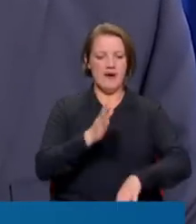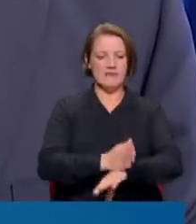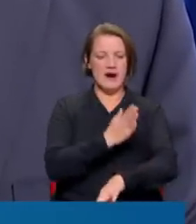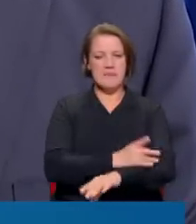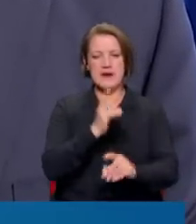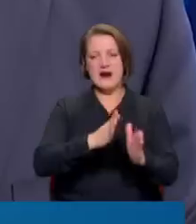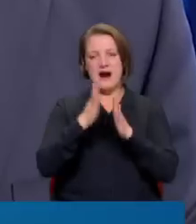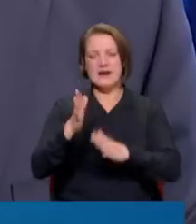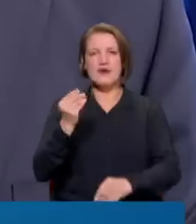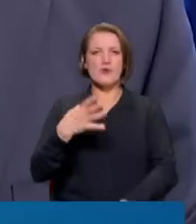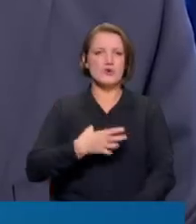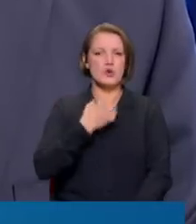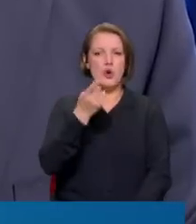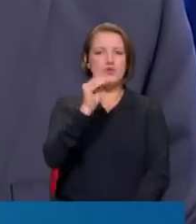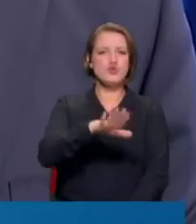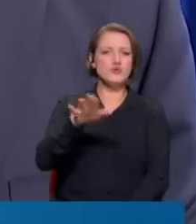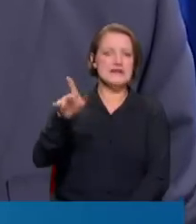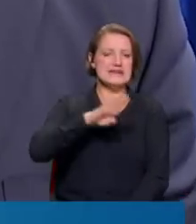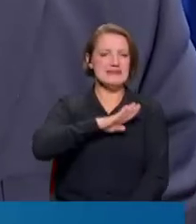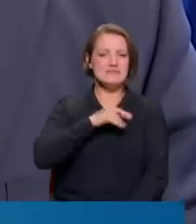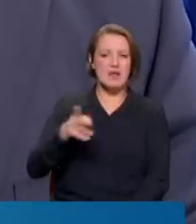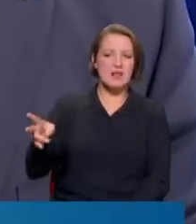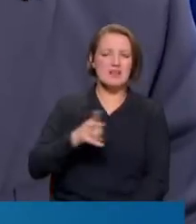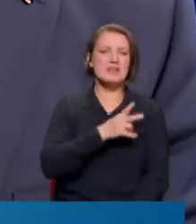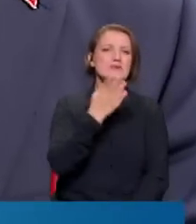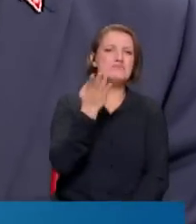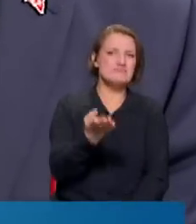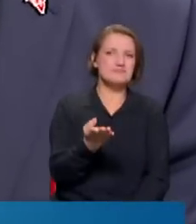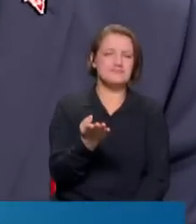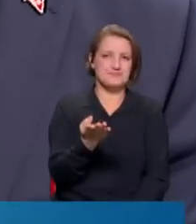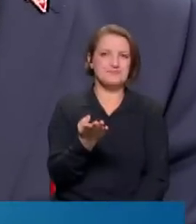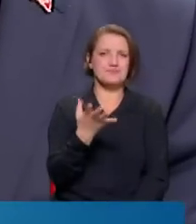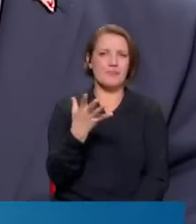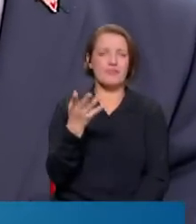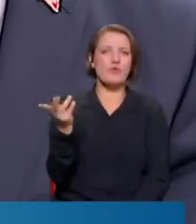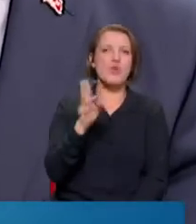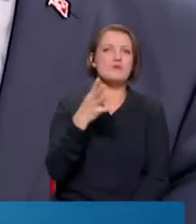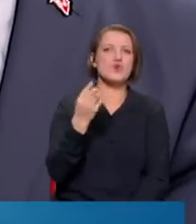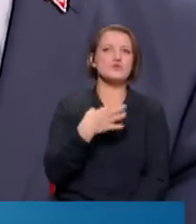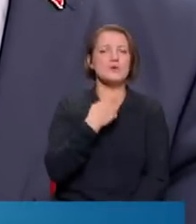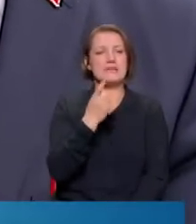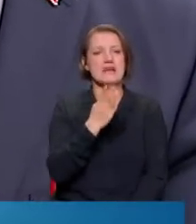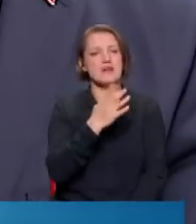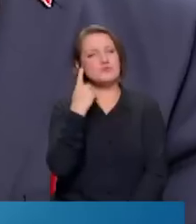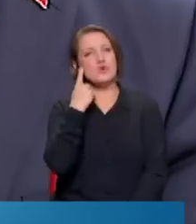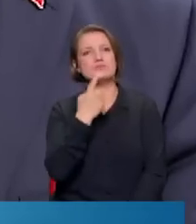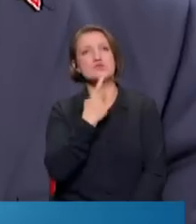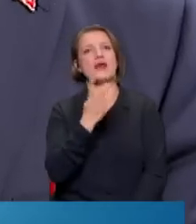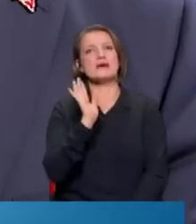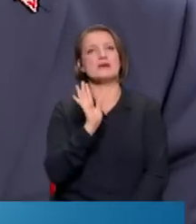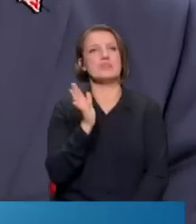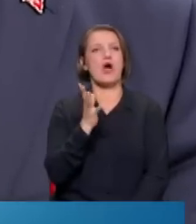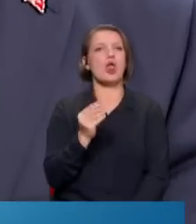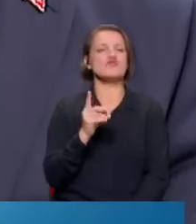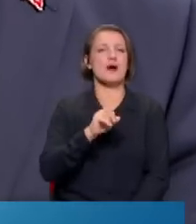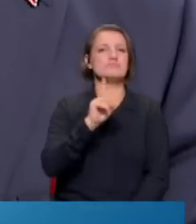bir yandan çok üzülüyor oradaki çocukların kadınların Sersefil olması durumuna o katliama bir yandan da diyor ki ne